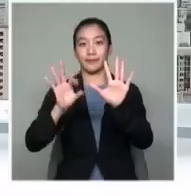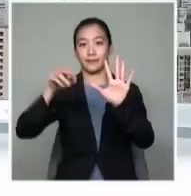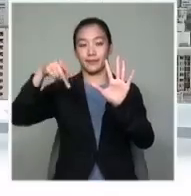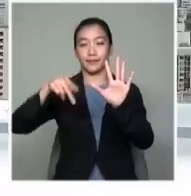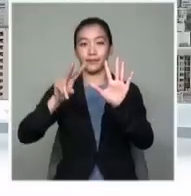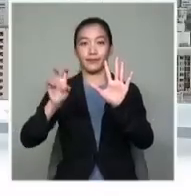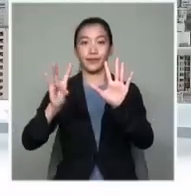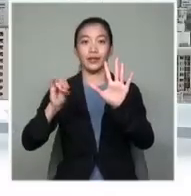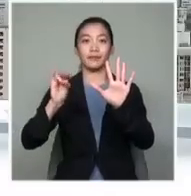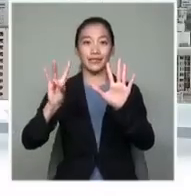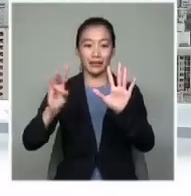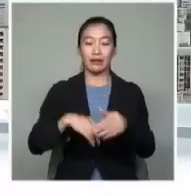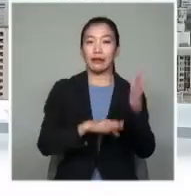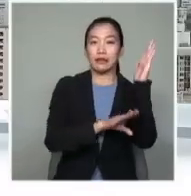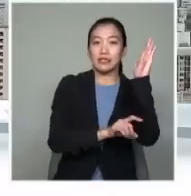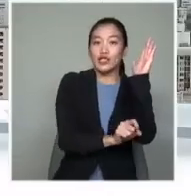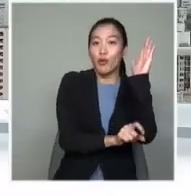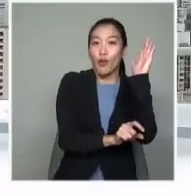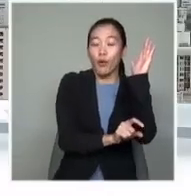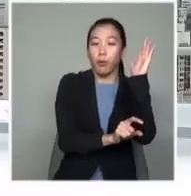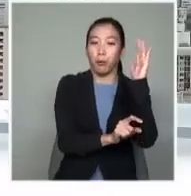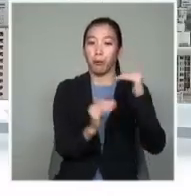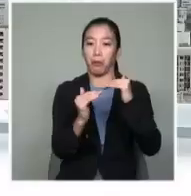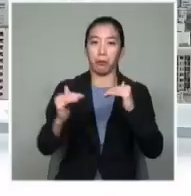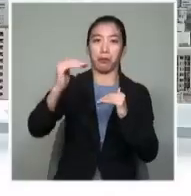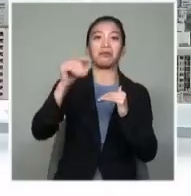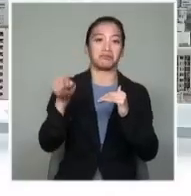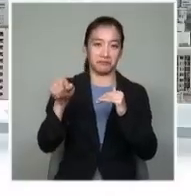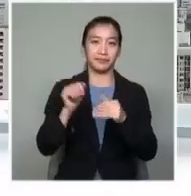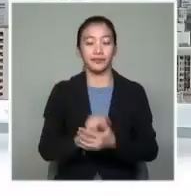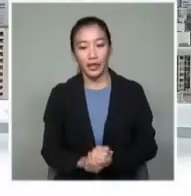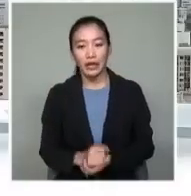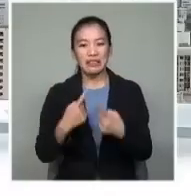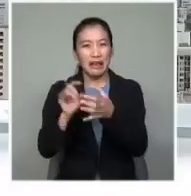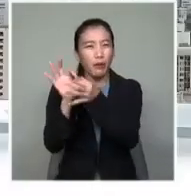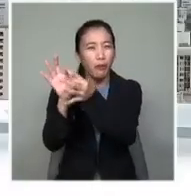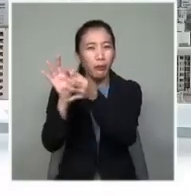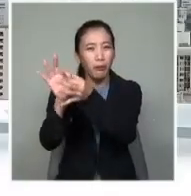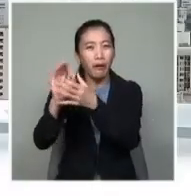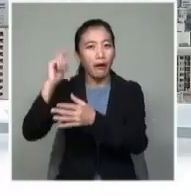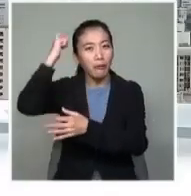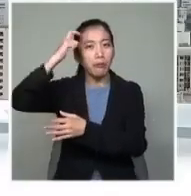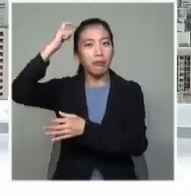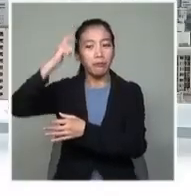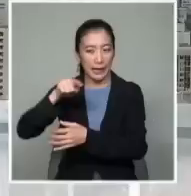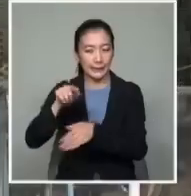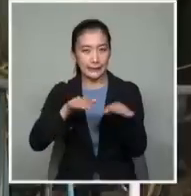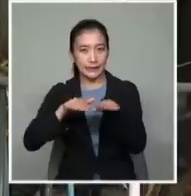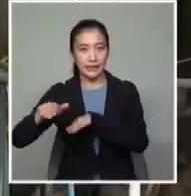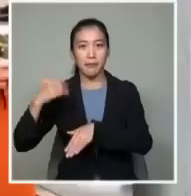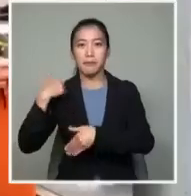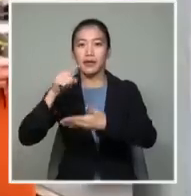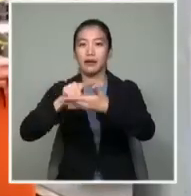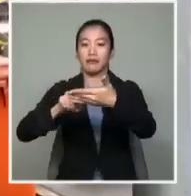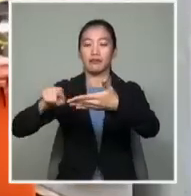59,277 คนแซงหน้าสิงคโปร์เป็นที่เรียบร้อยแล้วนะคะแล้วที่น่ากังวลใจก็คือทางเมียนมาเองเนี่ยเตรียมที่จะจัดการเลือกตั้งทั่ว